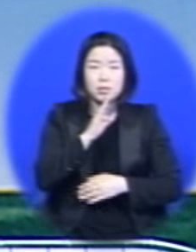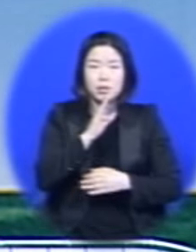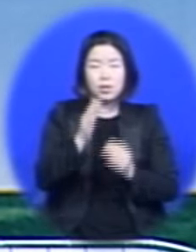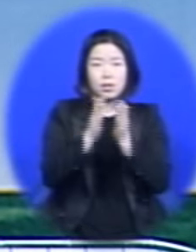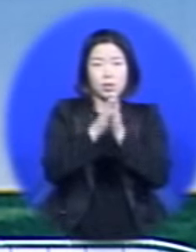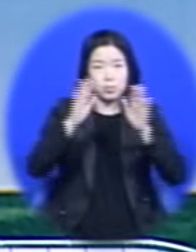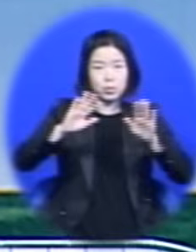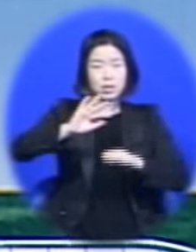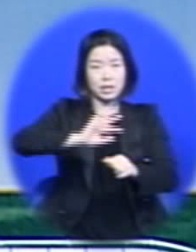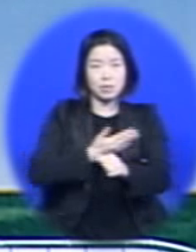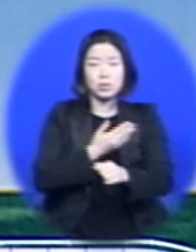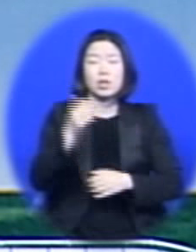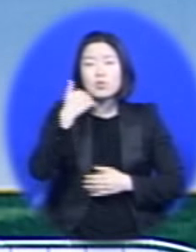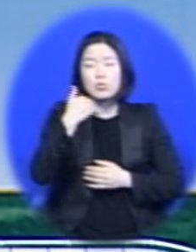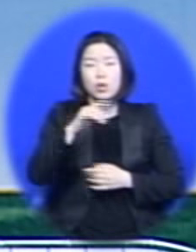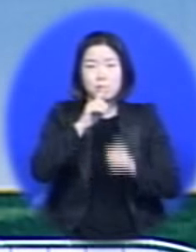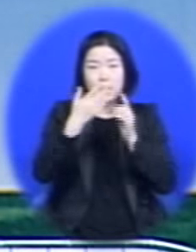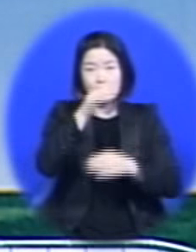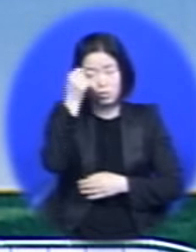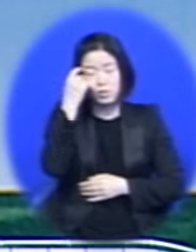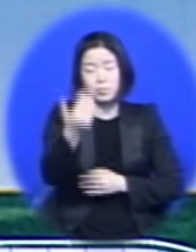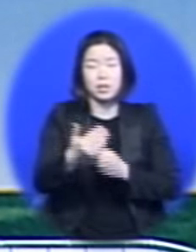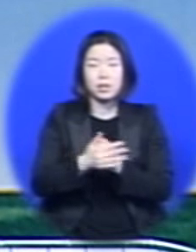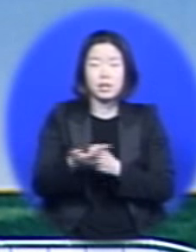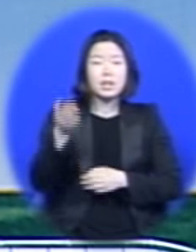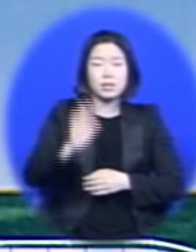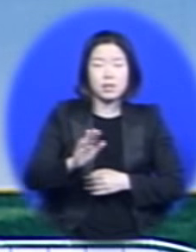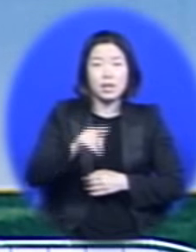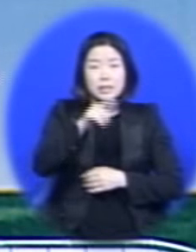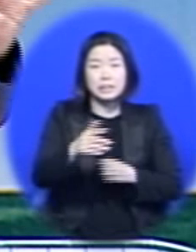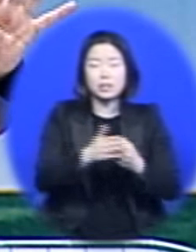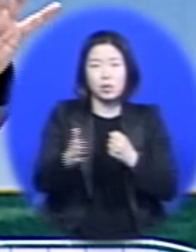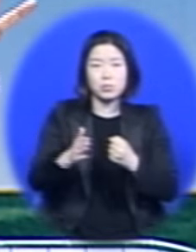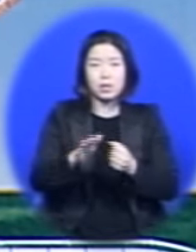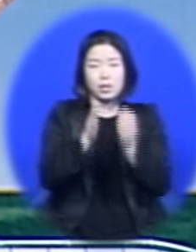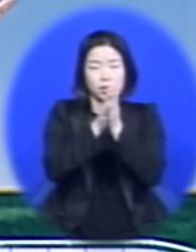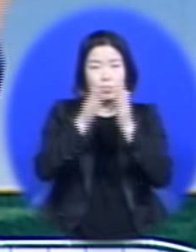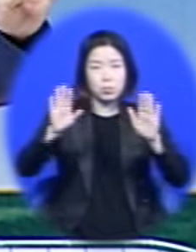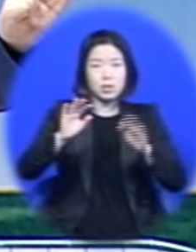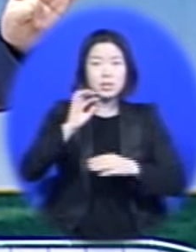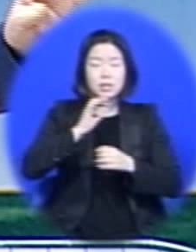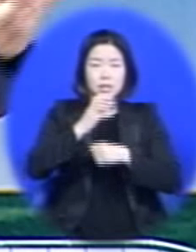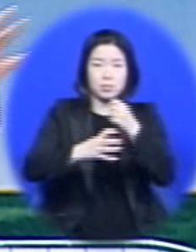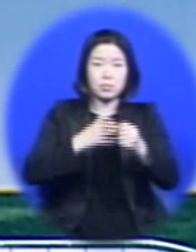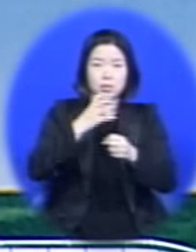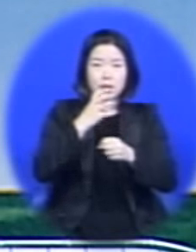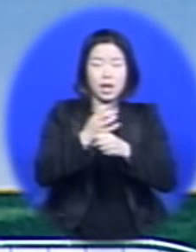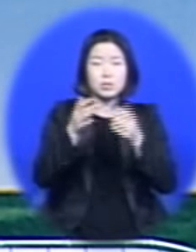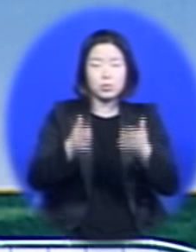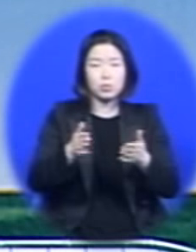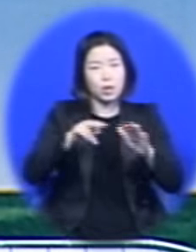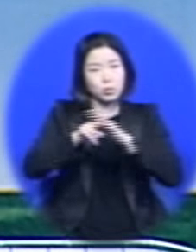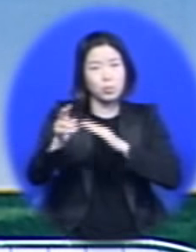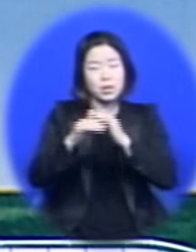모세가 잘못했다고 누가 말하겠습니까? 그러나 그것 때문에 모세는 40년 동안 광야 도망자 생활을 해야